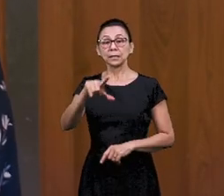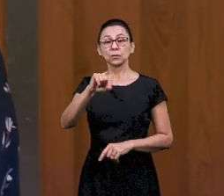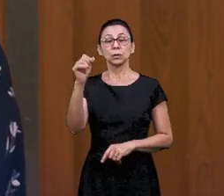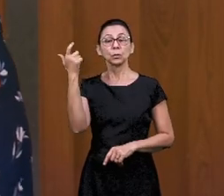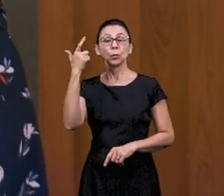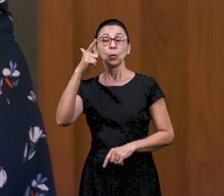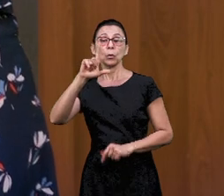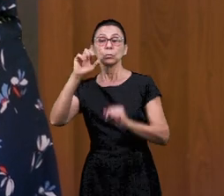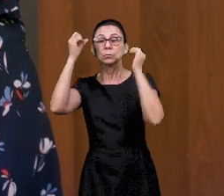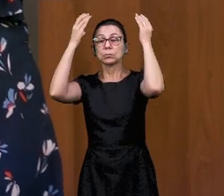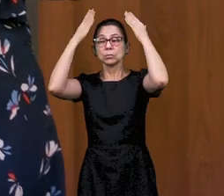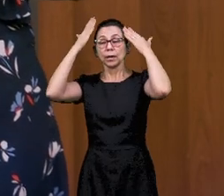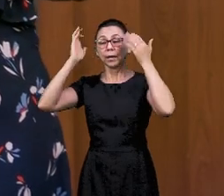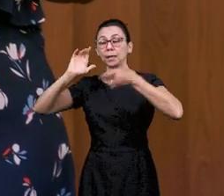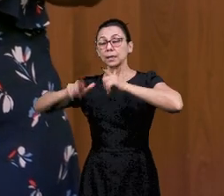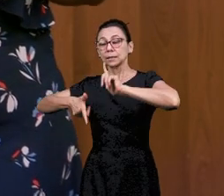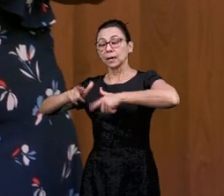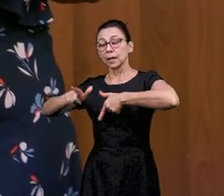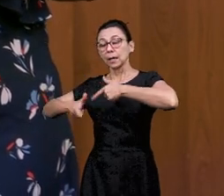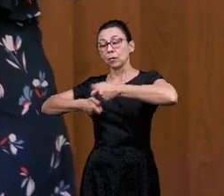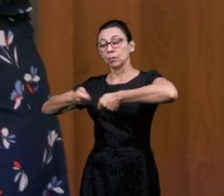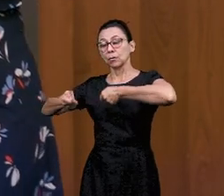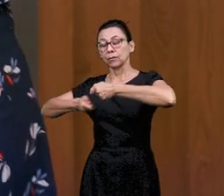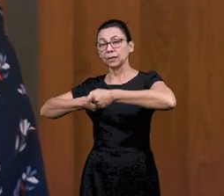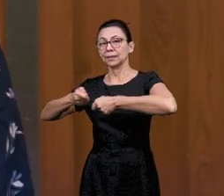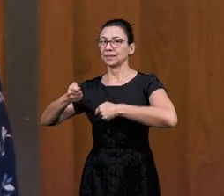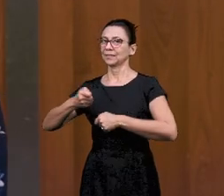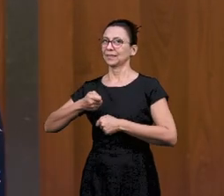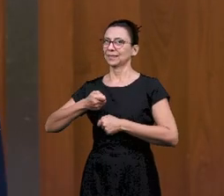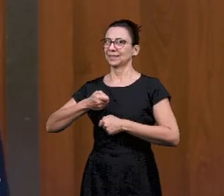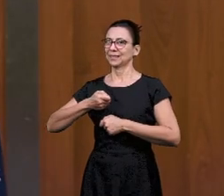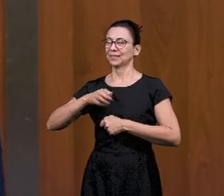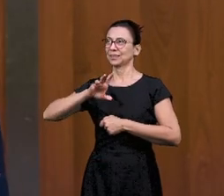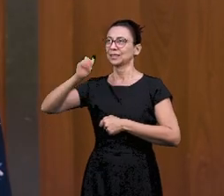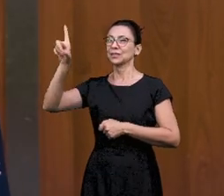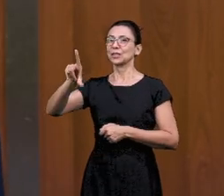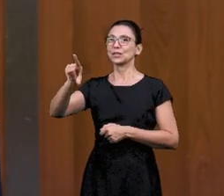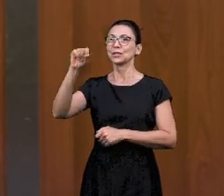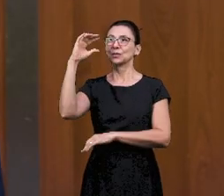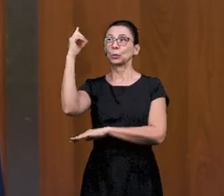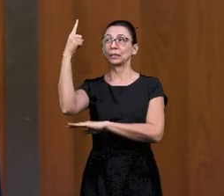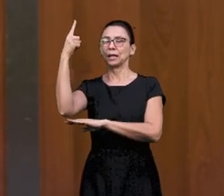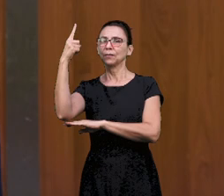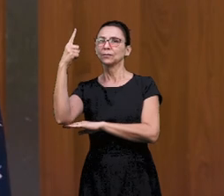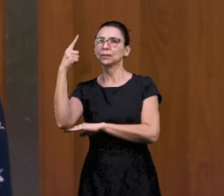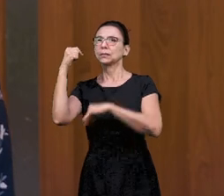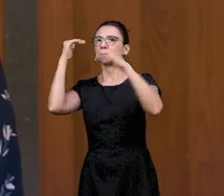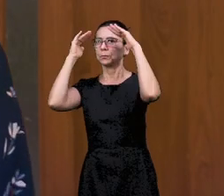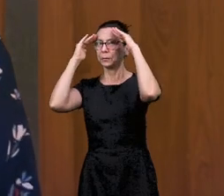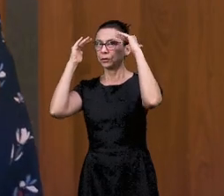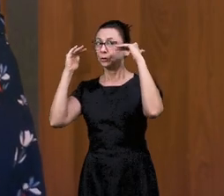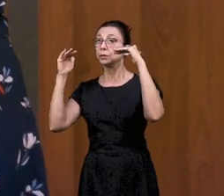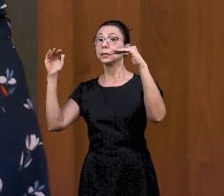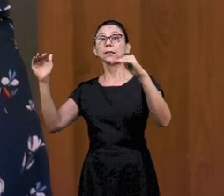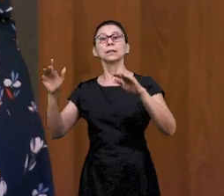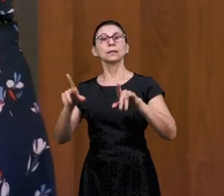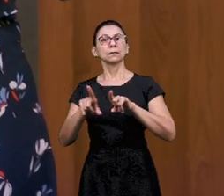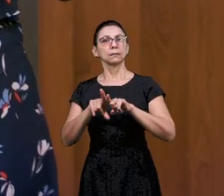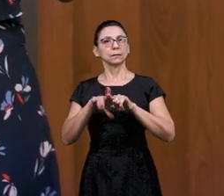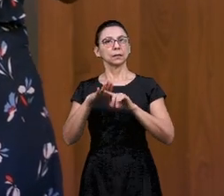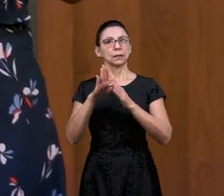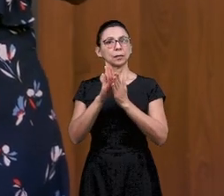Dieu a choisi David, qui était un homme selon son cœur. Et la parole nous dit